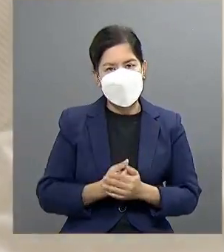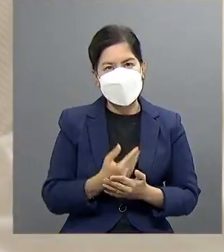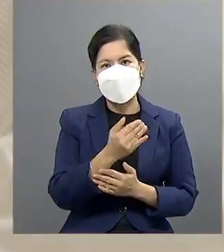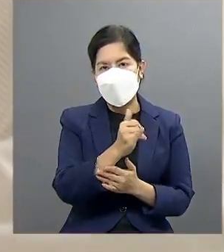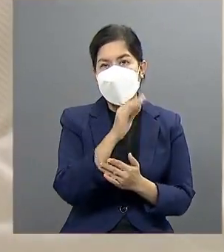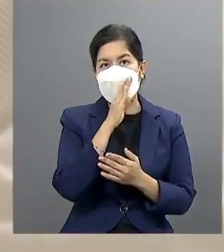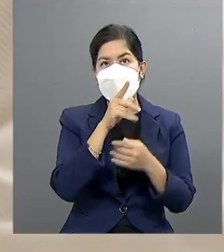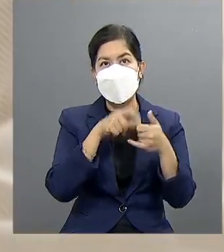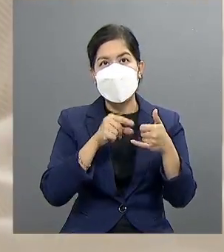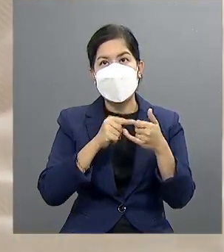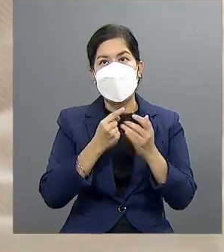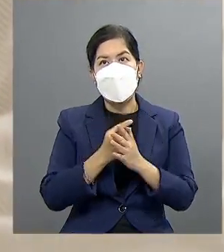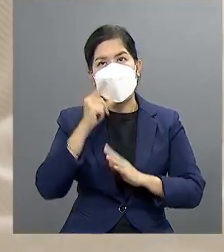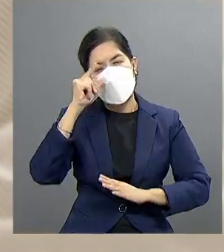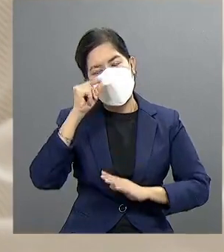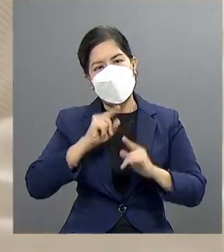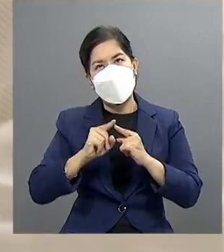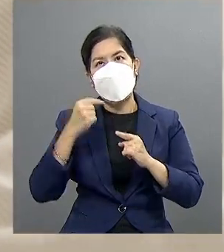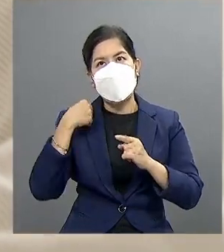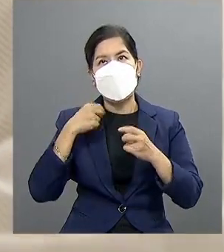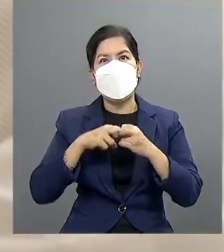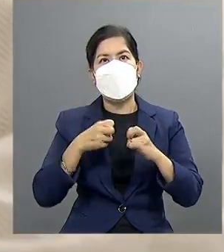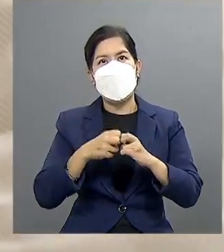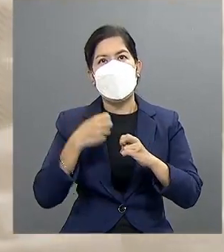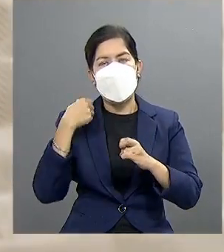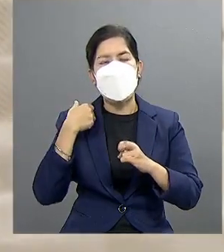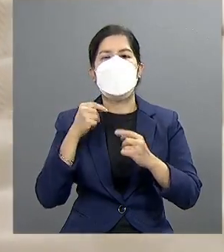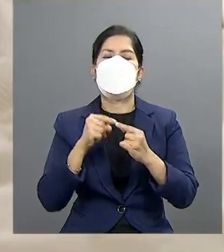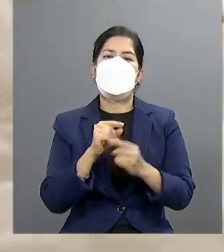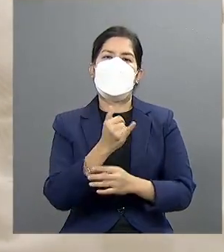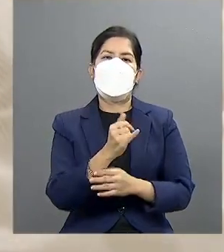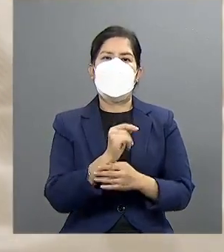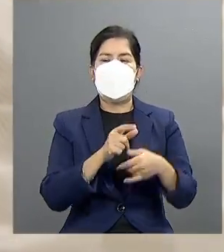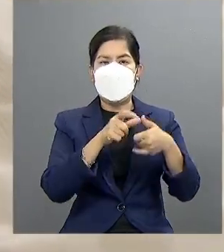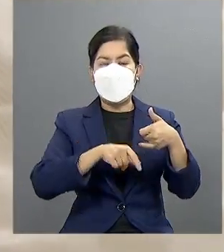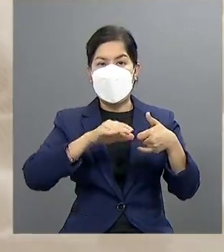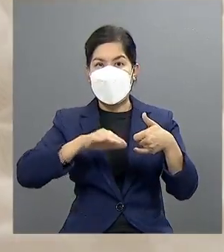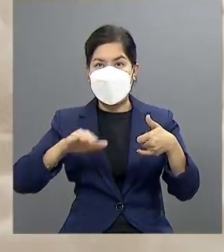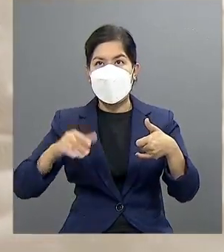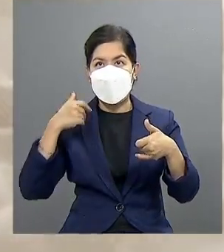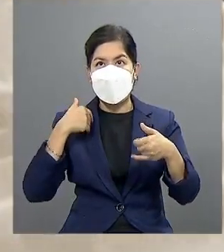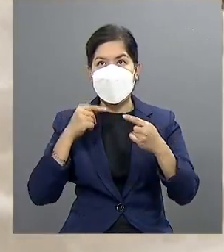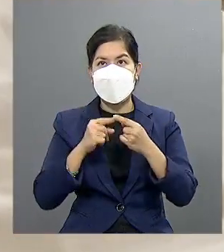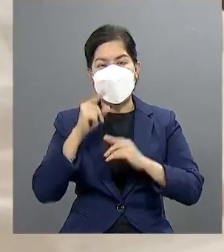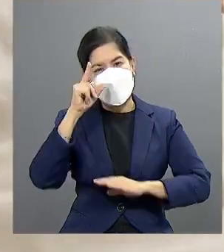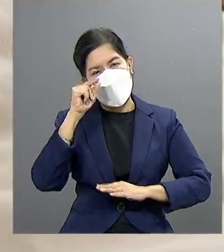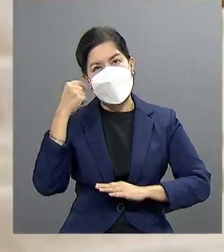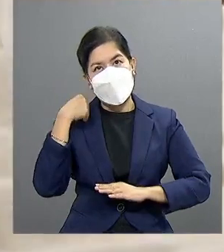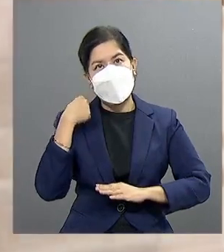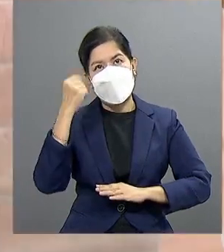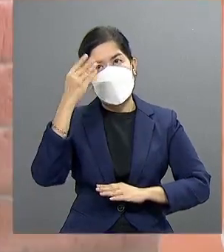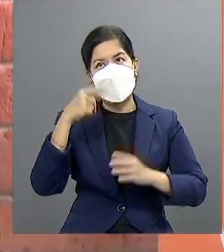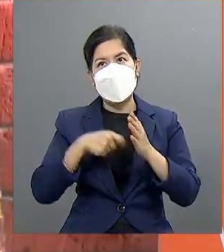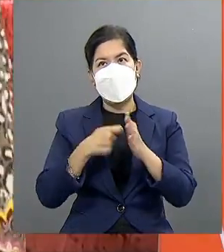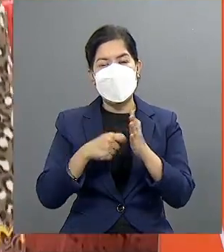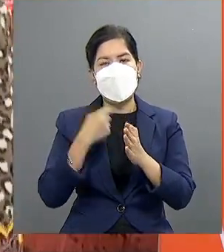การนอนแย่ถึงจะนอนเยอะได้งั้นการนอนก็คือหัวใจสำคัญมากในเด็กเห็นไหมคะเด็กเล็กๆไปโรงเรียนเขาจะให้นอนเลย การนอน ให้ไปนอนที่โร